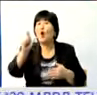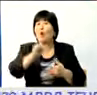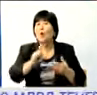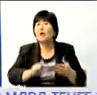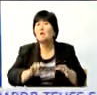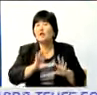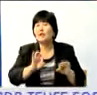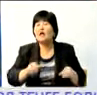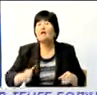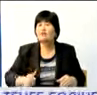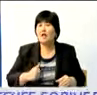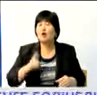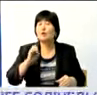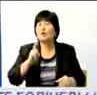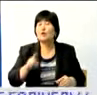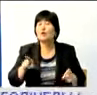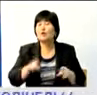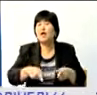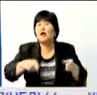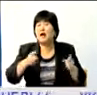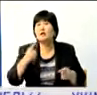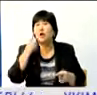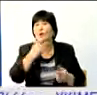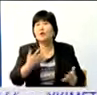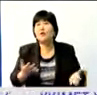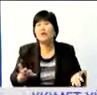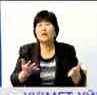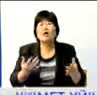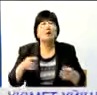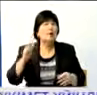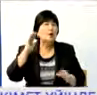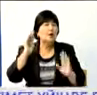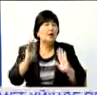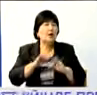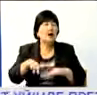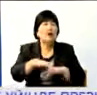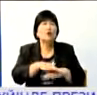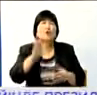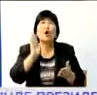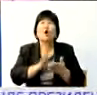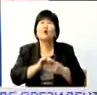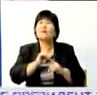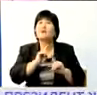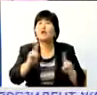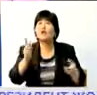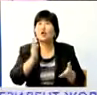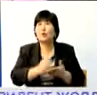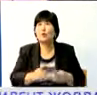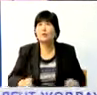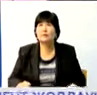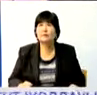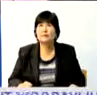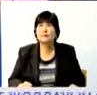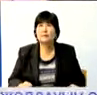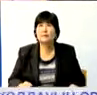жеткізді. Намыс, рух, зар заман, ақиқатты көз алдымызға келді. Үйіп тыңдаған көрерменнің қошеметі ерекше болды. Қайран асыл